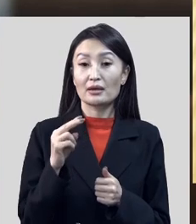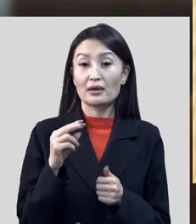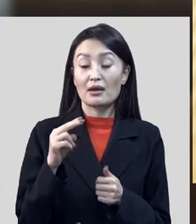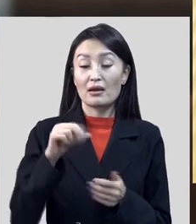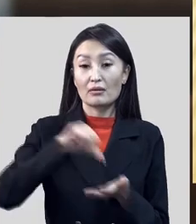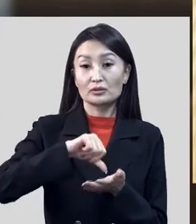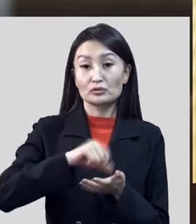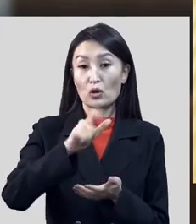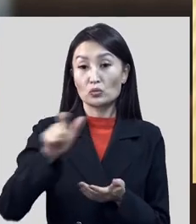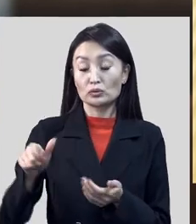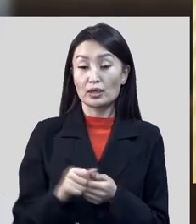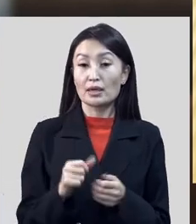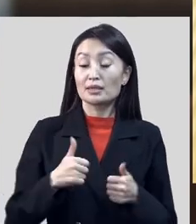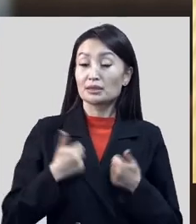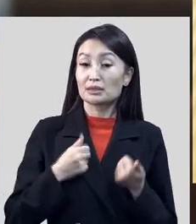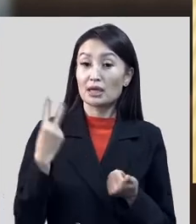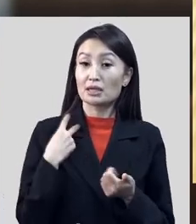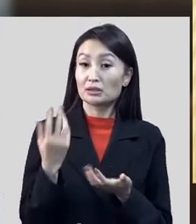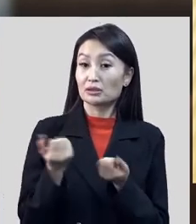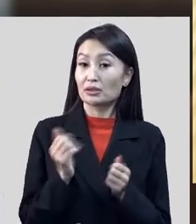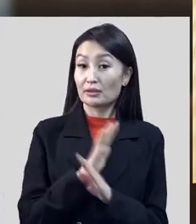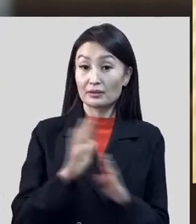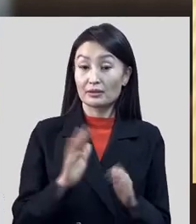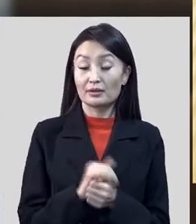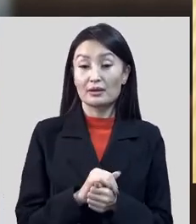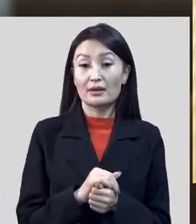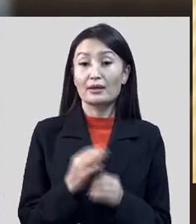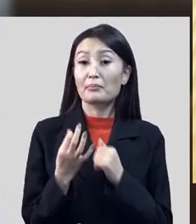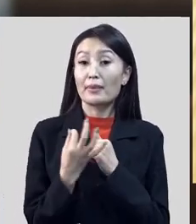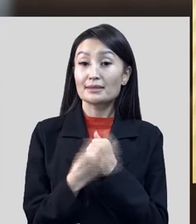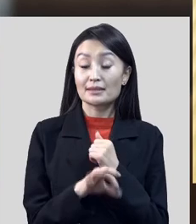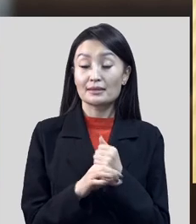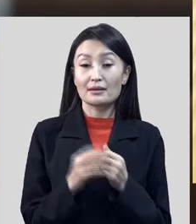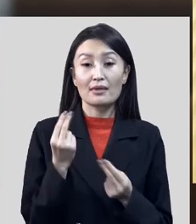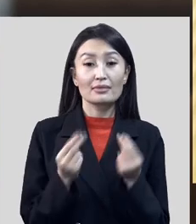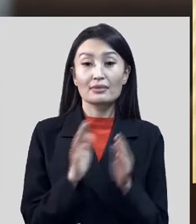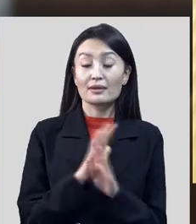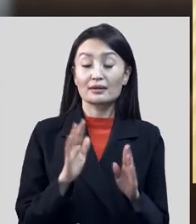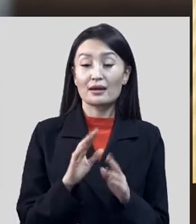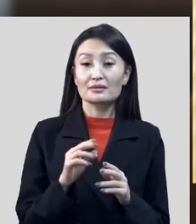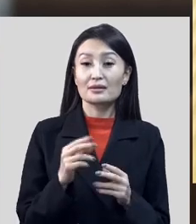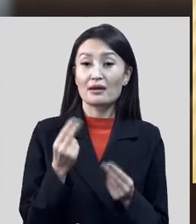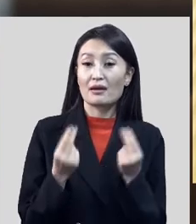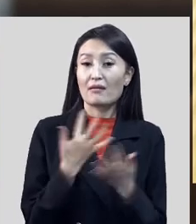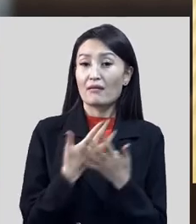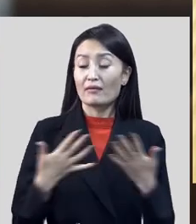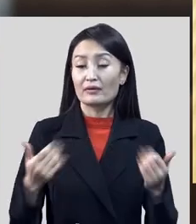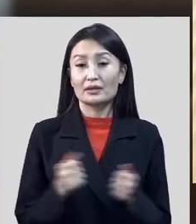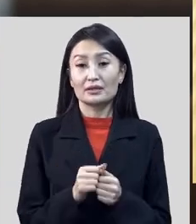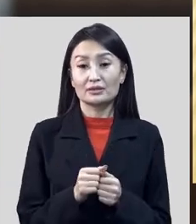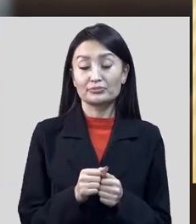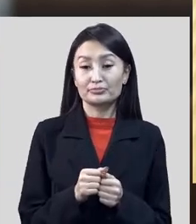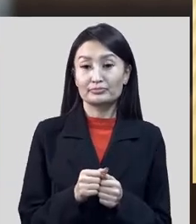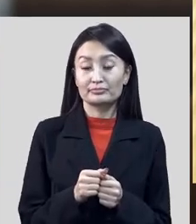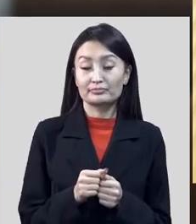старайтесь не влезать в долги и последнее не играйте в лотереи и азартные игры